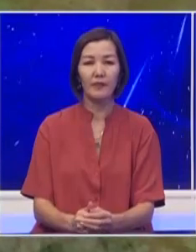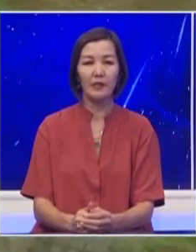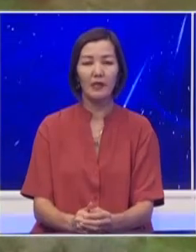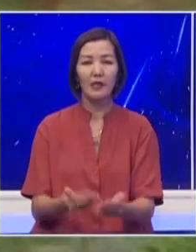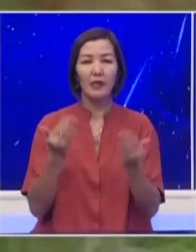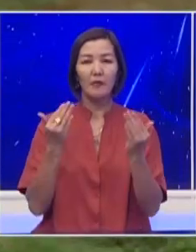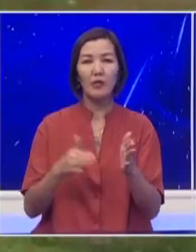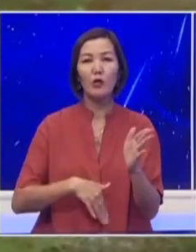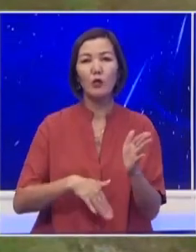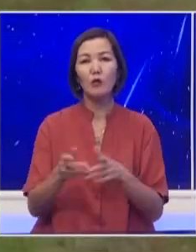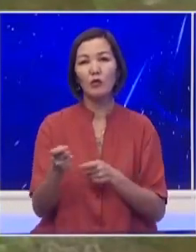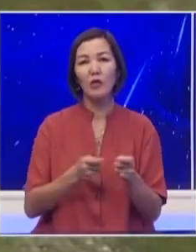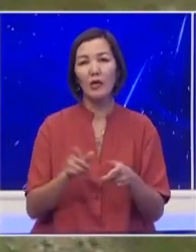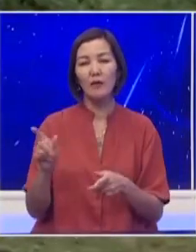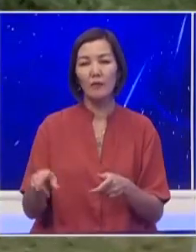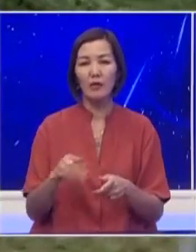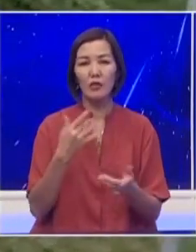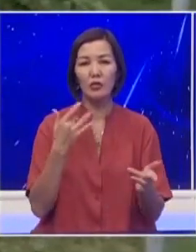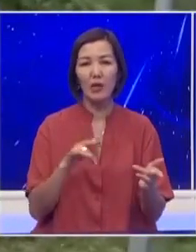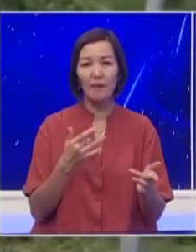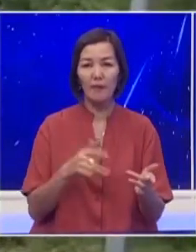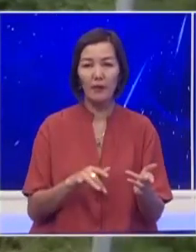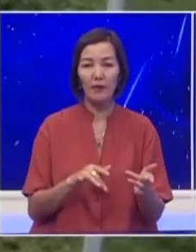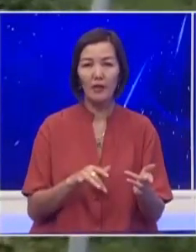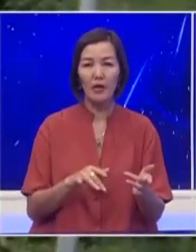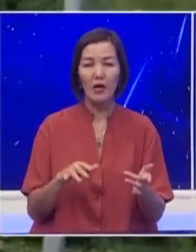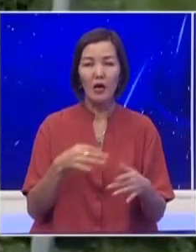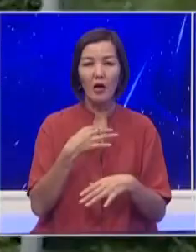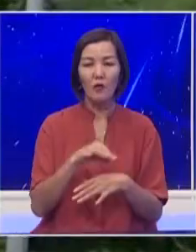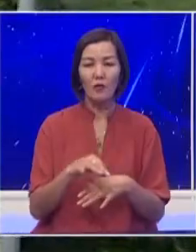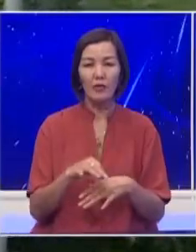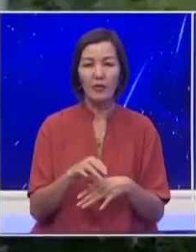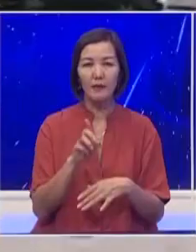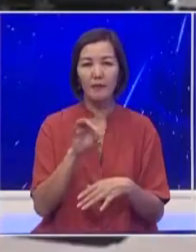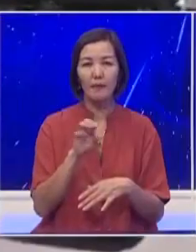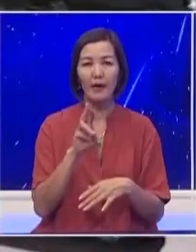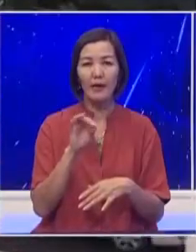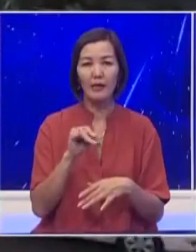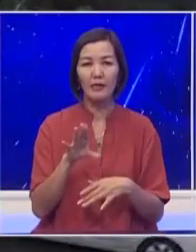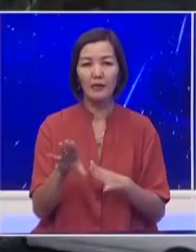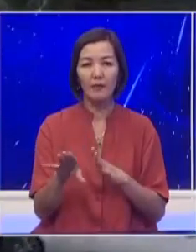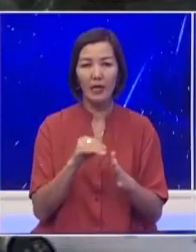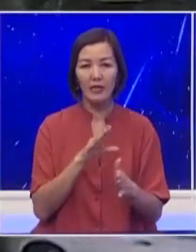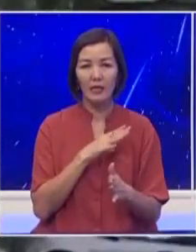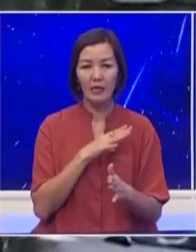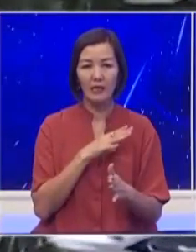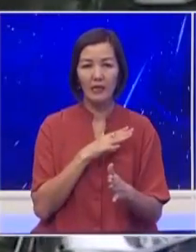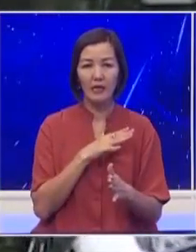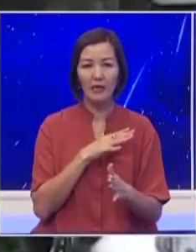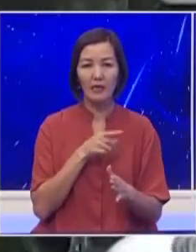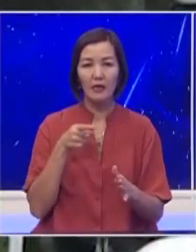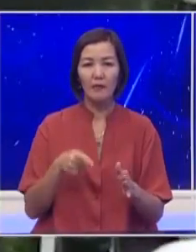Өңірдің биылғы үздік әкімі атағына Жамбыл ауданы Ұзынағаш ауылдық округінің басшысы Бақыт Бейсенбеков лайықты деп танылды. Бақыт